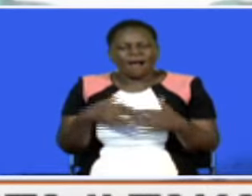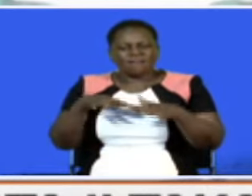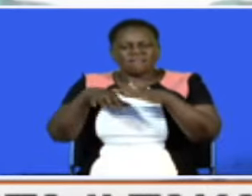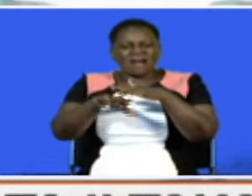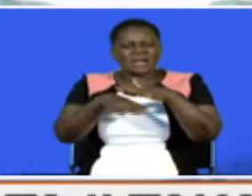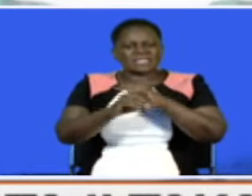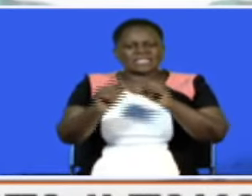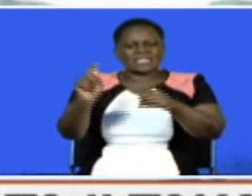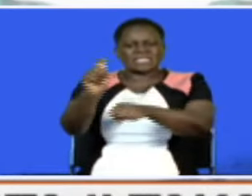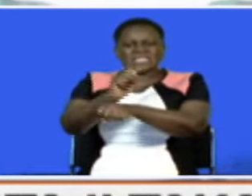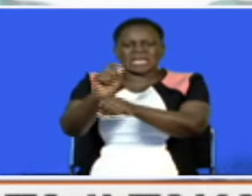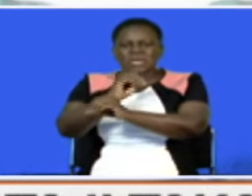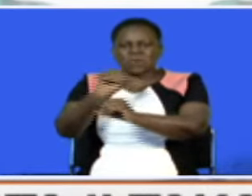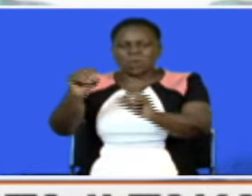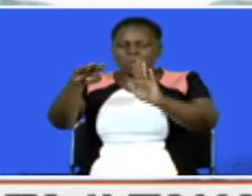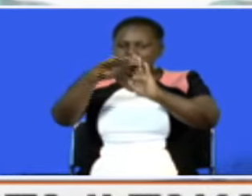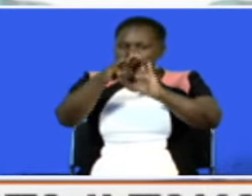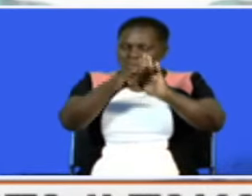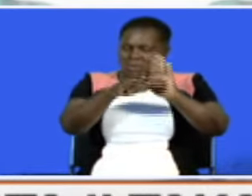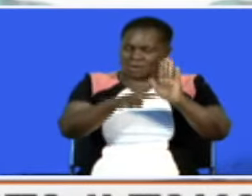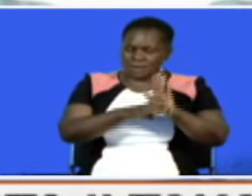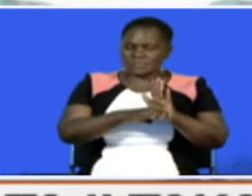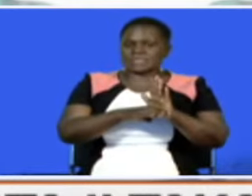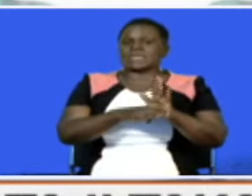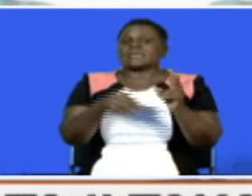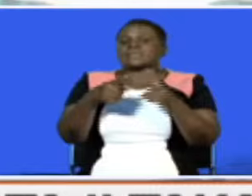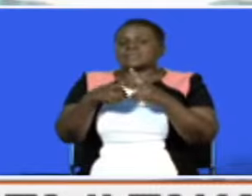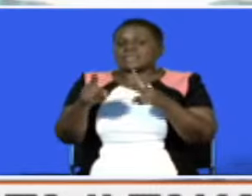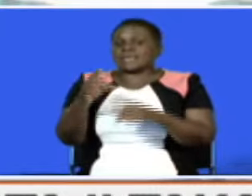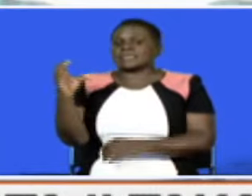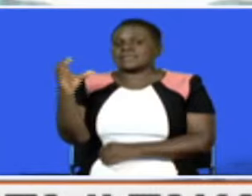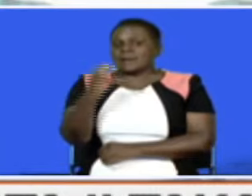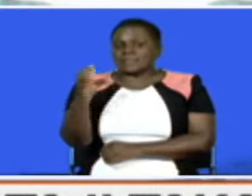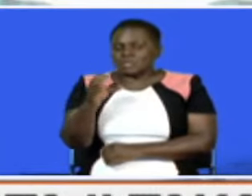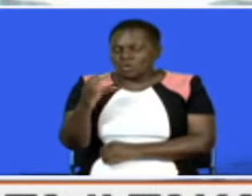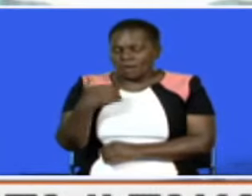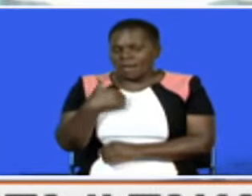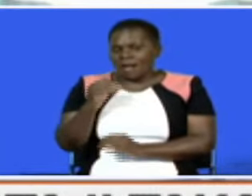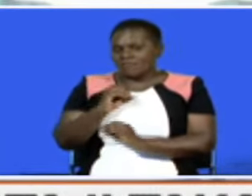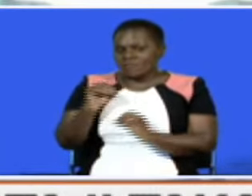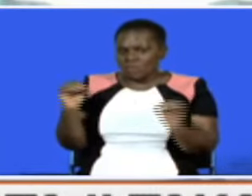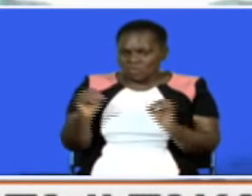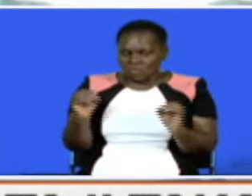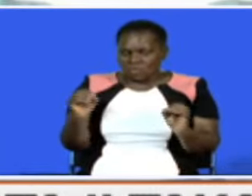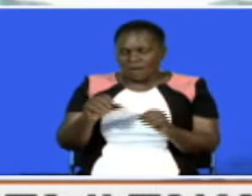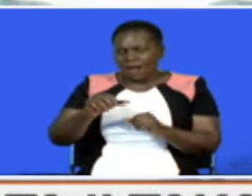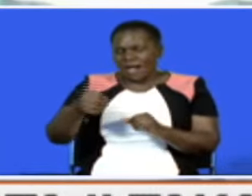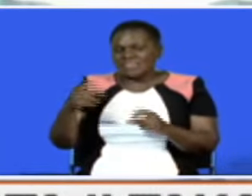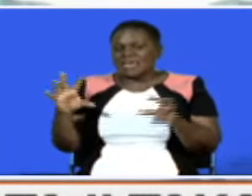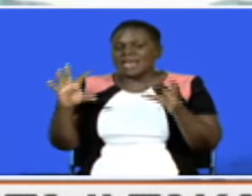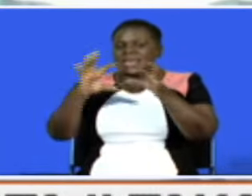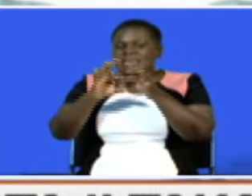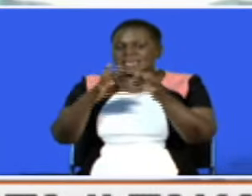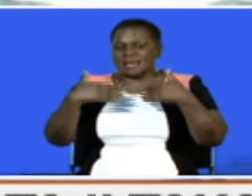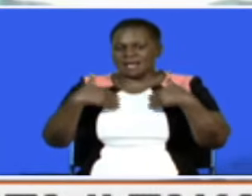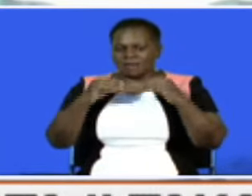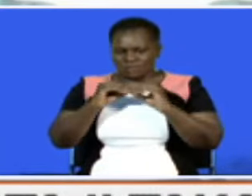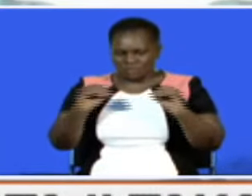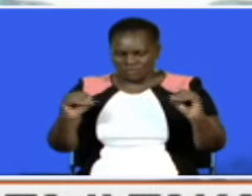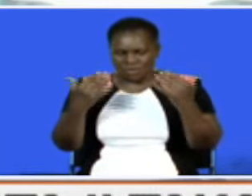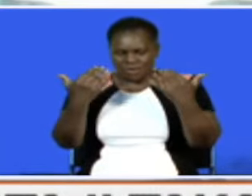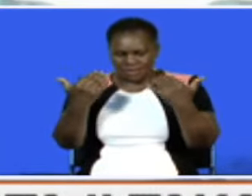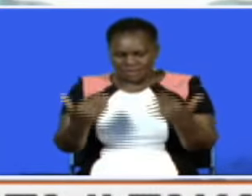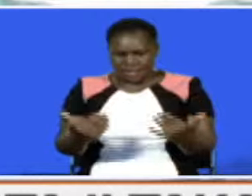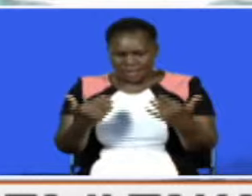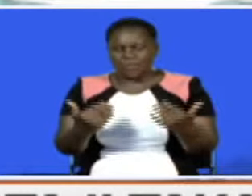to training programs, to startup capital, and any other linkages. So it now